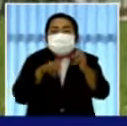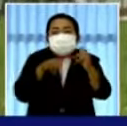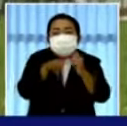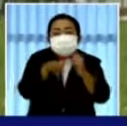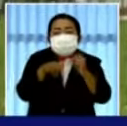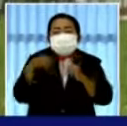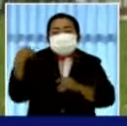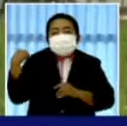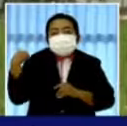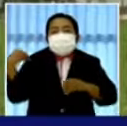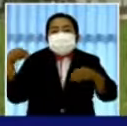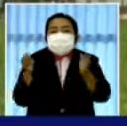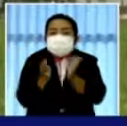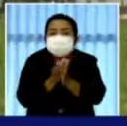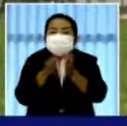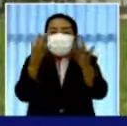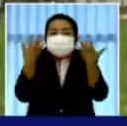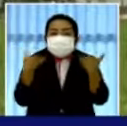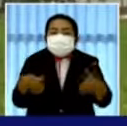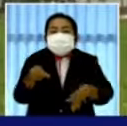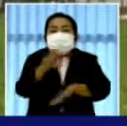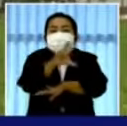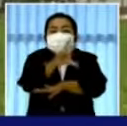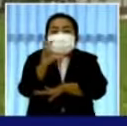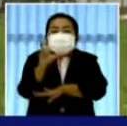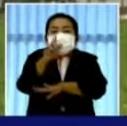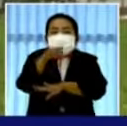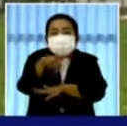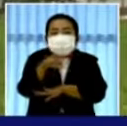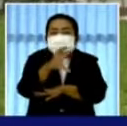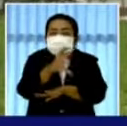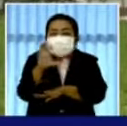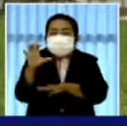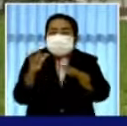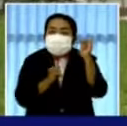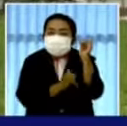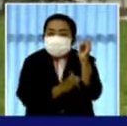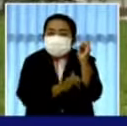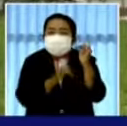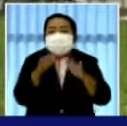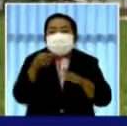รวมแล้วประมาณ 3,500เตียงถึง 5,000นะครับอันนี้คือสิ่งที่จังหวัดวางแผน